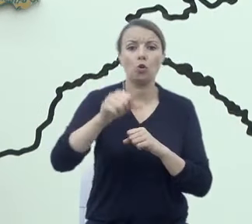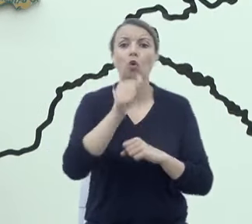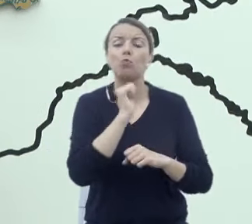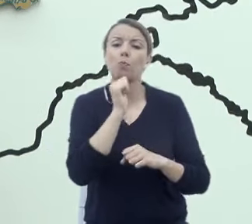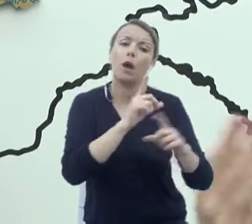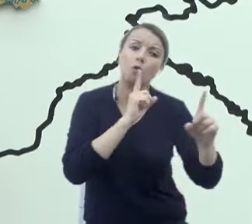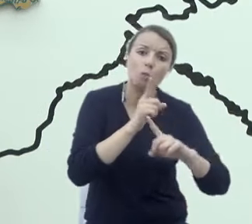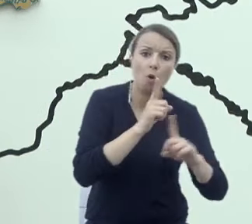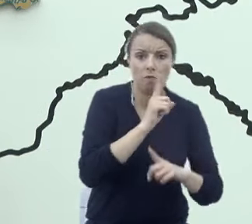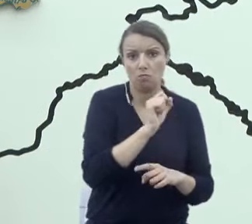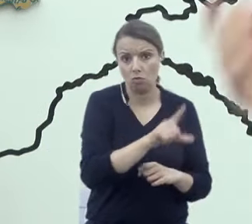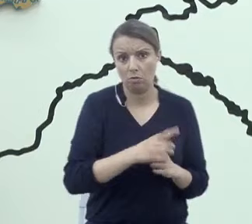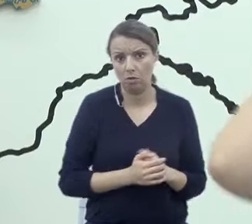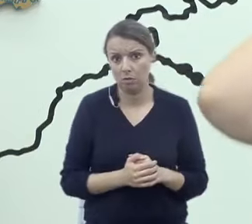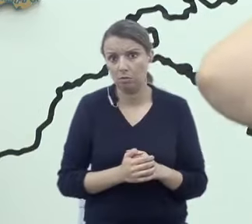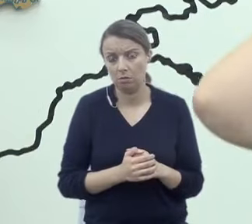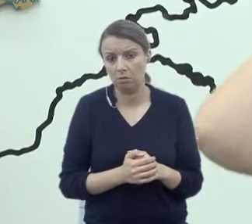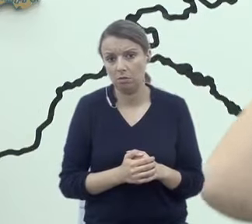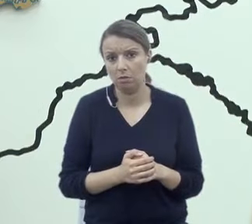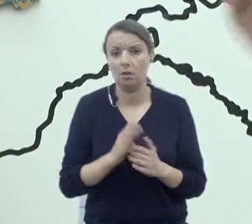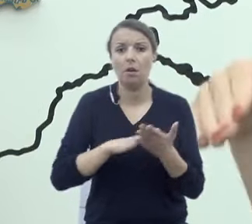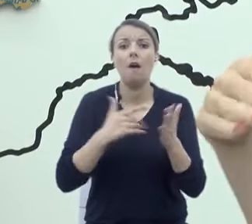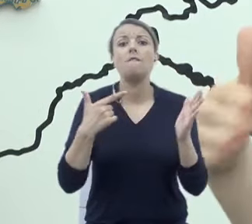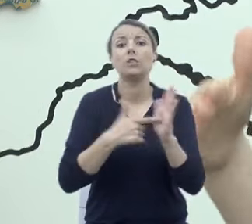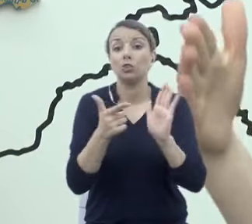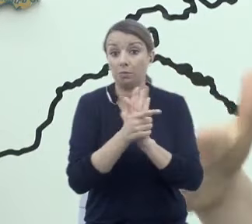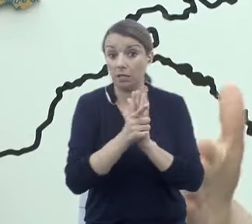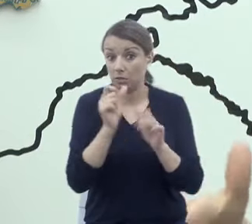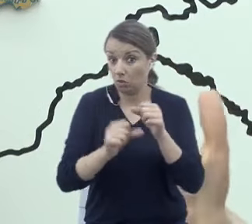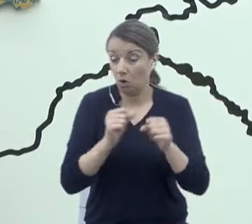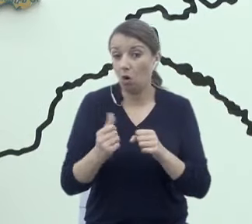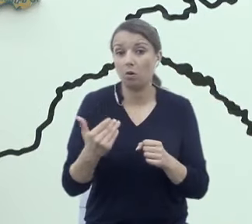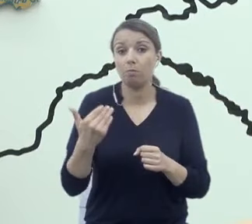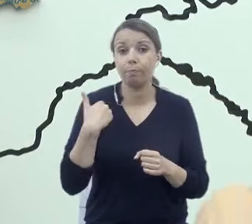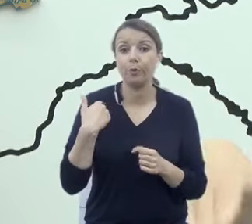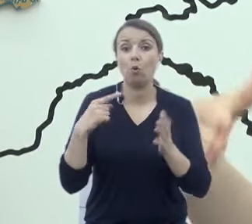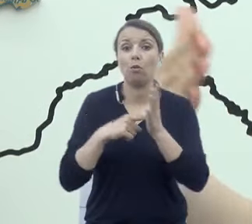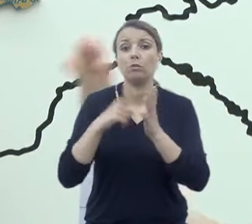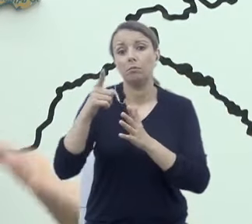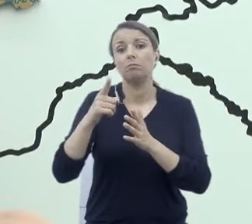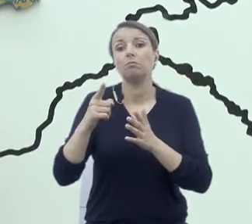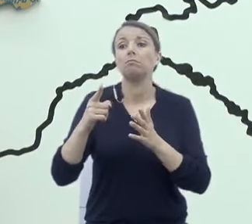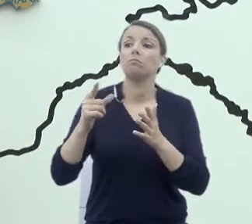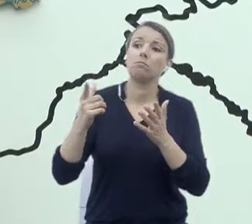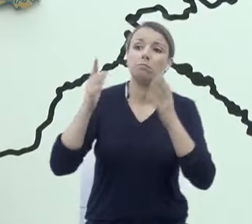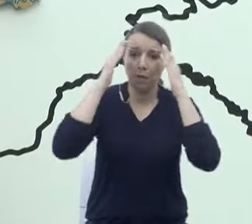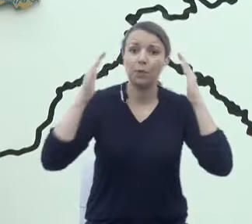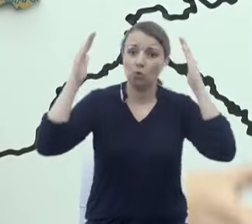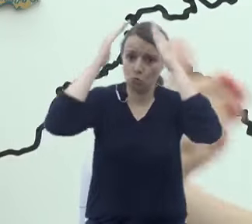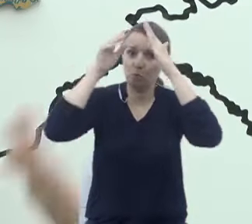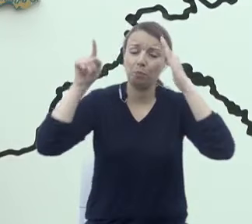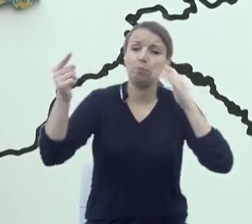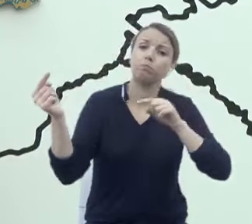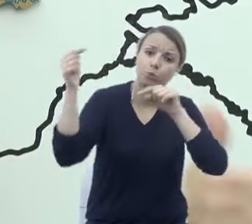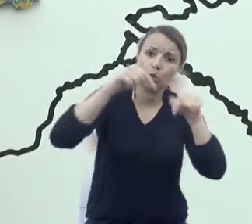są podejmowane, chociażby przez, no w 2017 roku ze episkopatu przyjechał biskup i